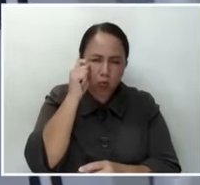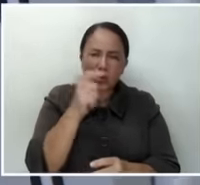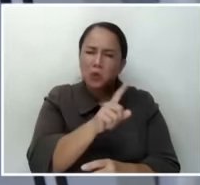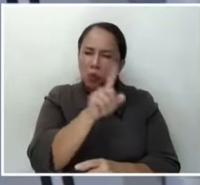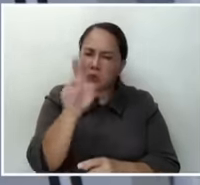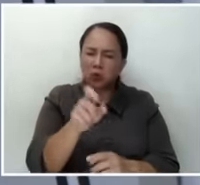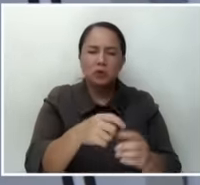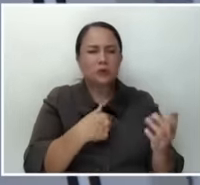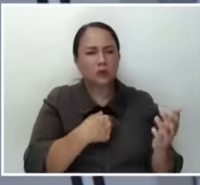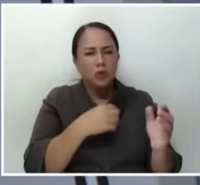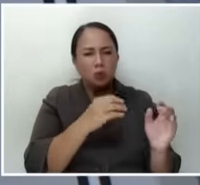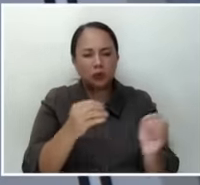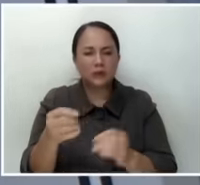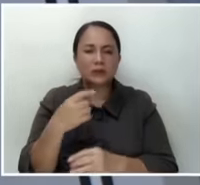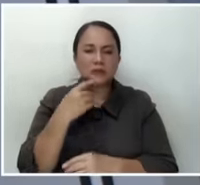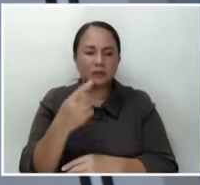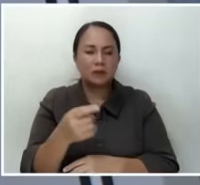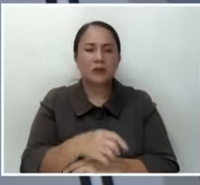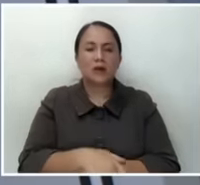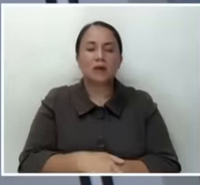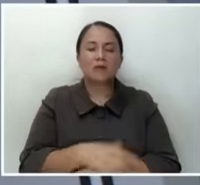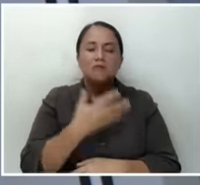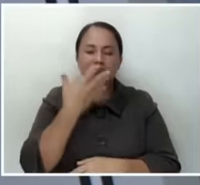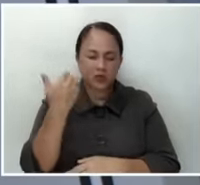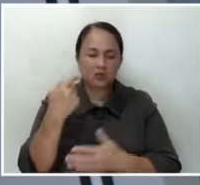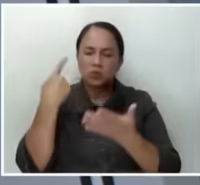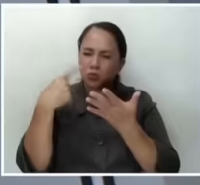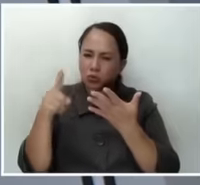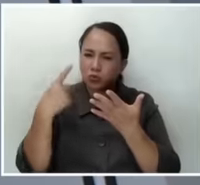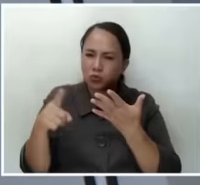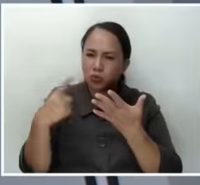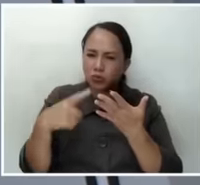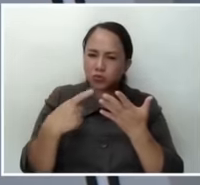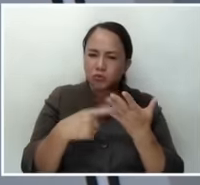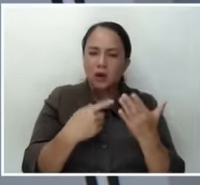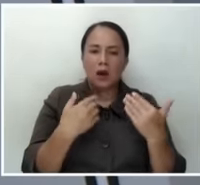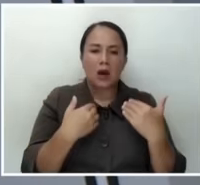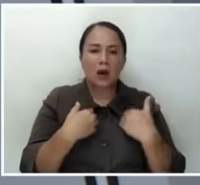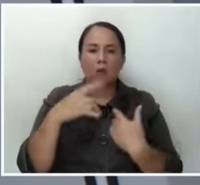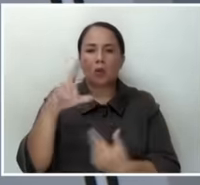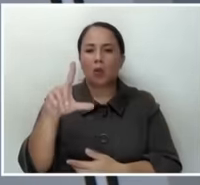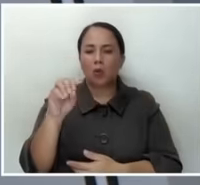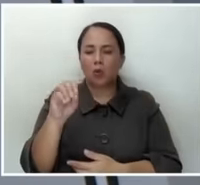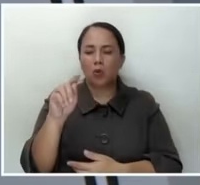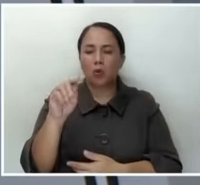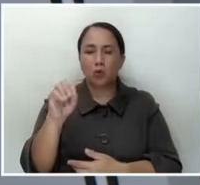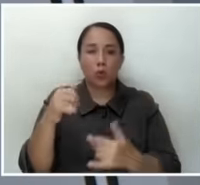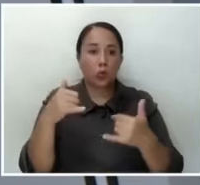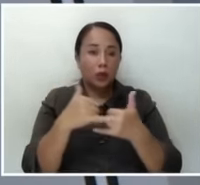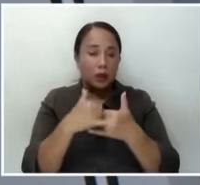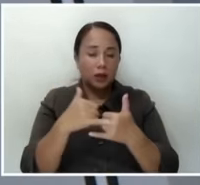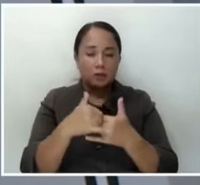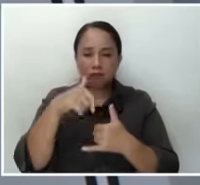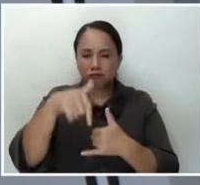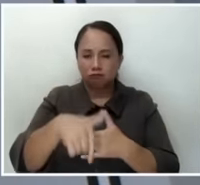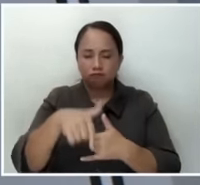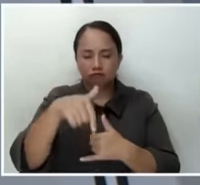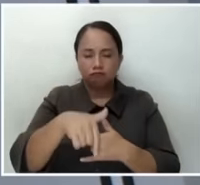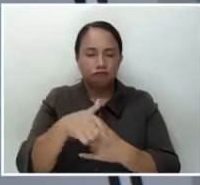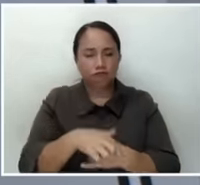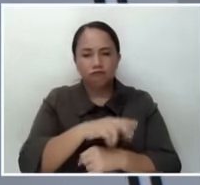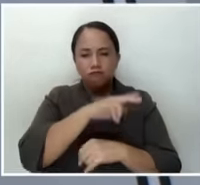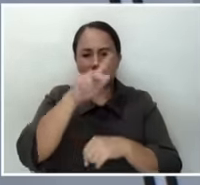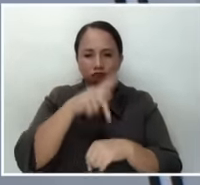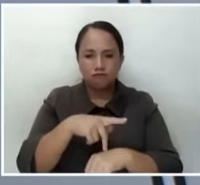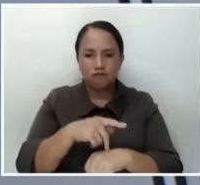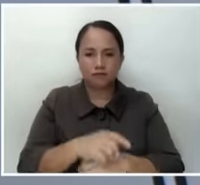naman ang ilang mananaya na paimbisigan pa ang pagsasagawa ng Lotto game sa bansa. Nagpapatrol,